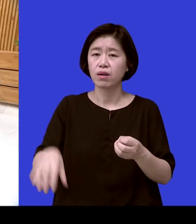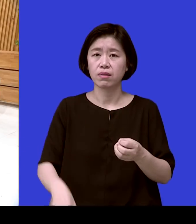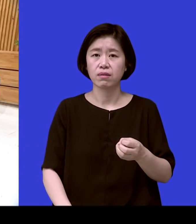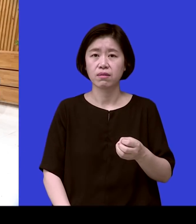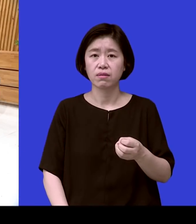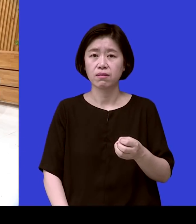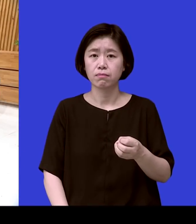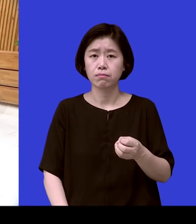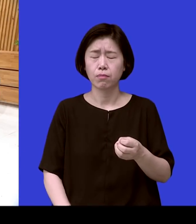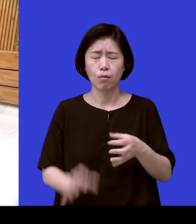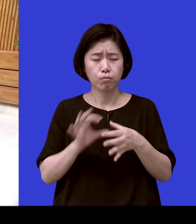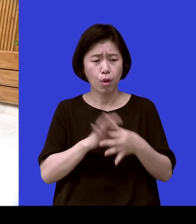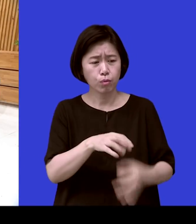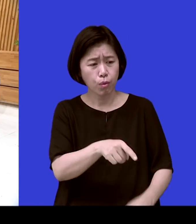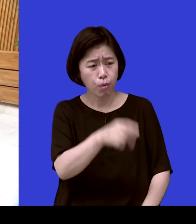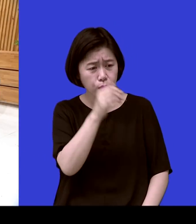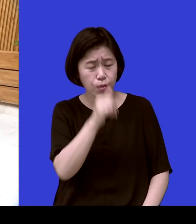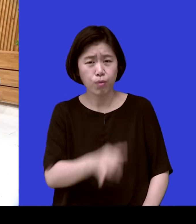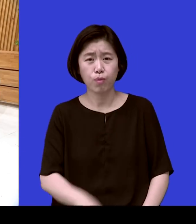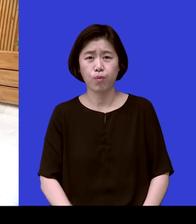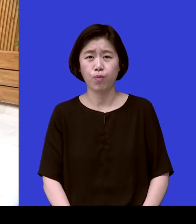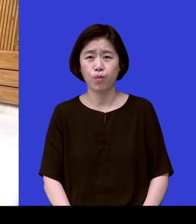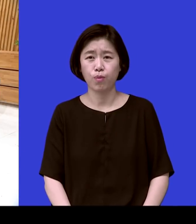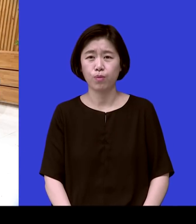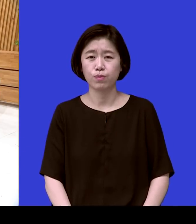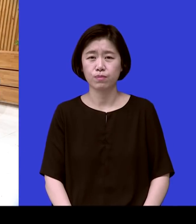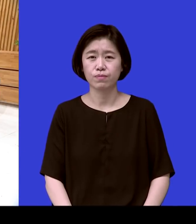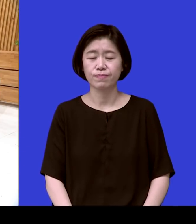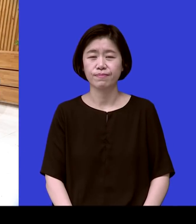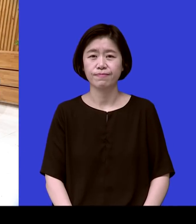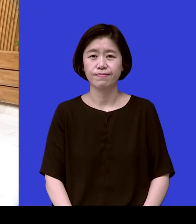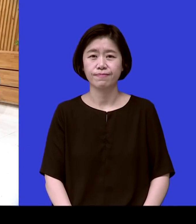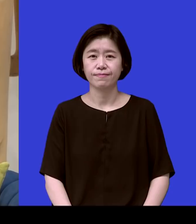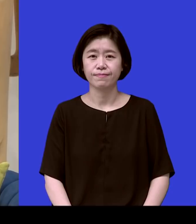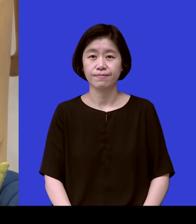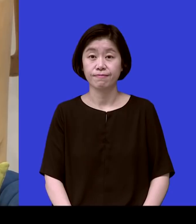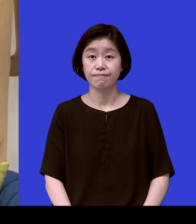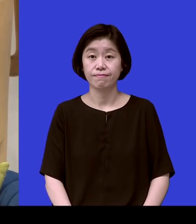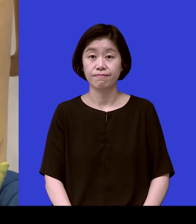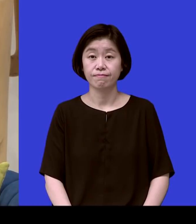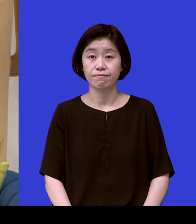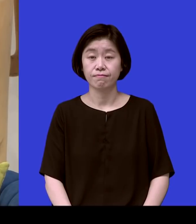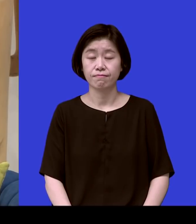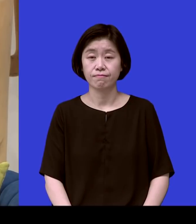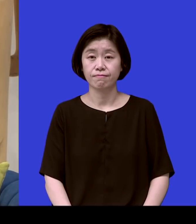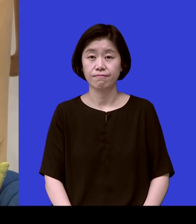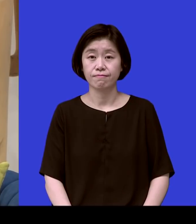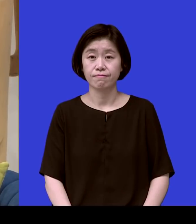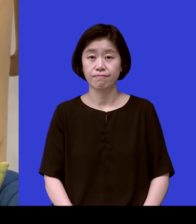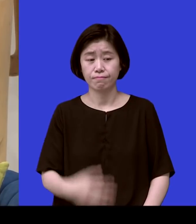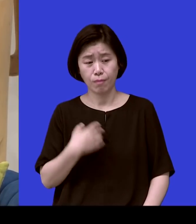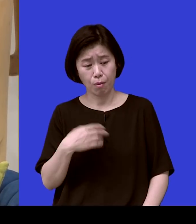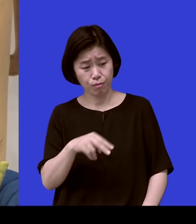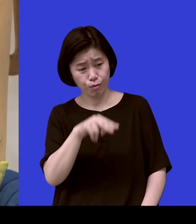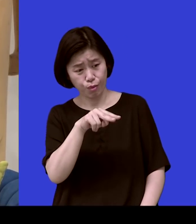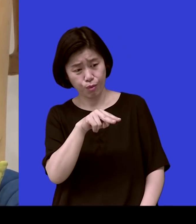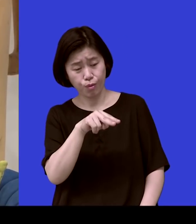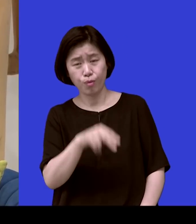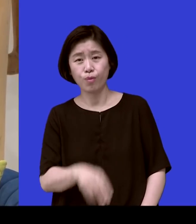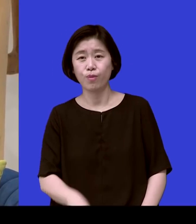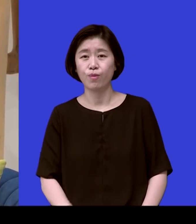있네 씨 이거. 예. 왜 이렇게 욕처럼 들려? 아, 왜 귤 깠는데 왜? 네. 근데 제가 그 아이를 보면서